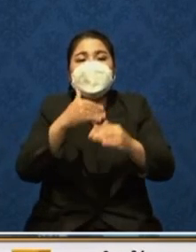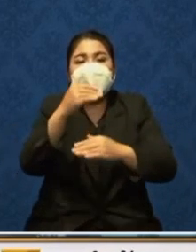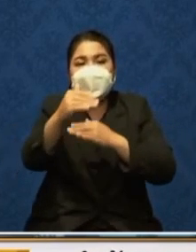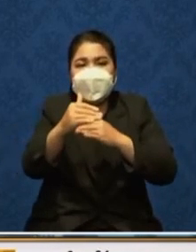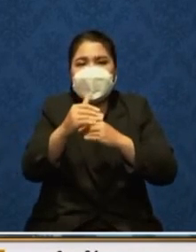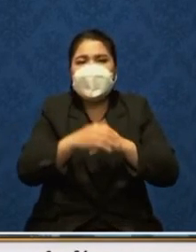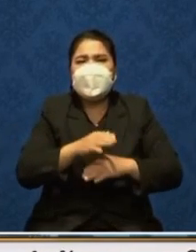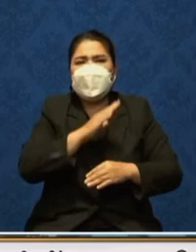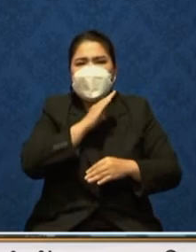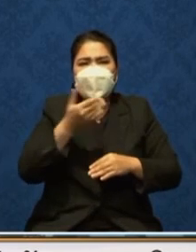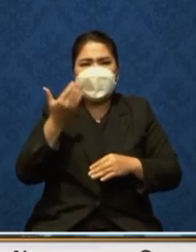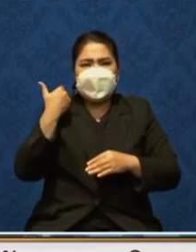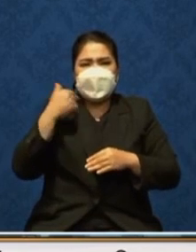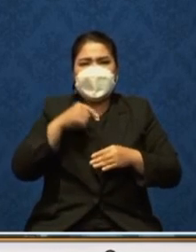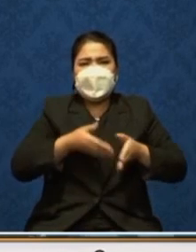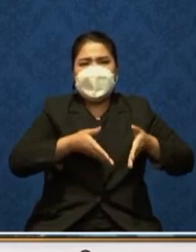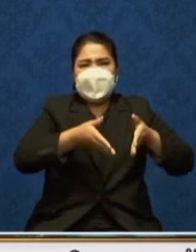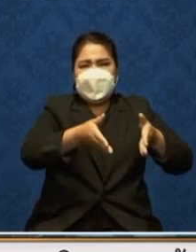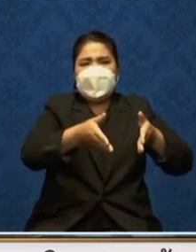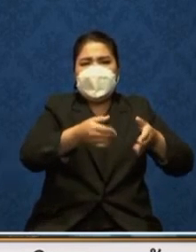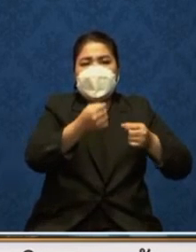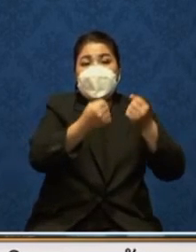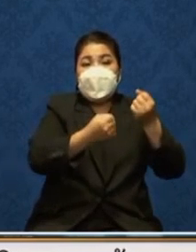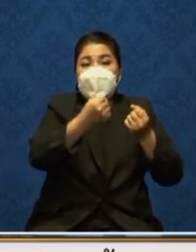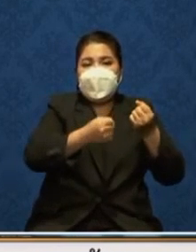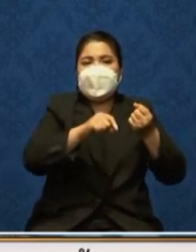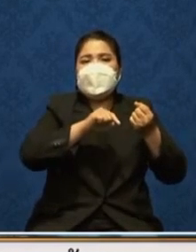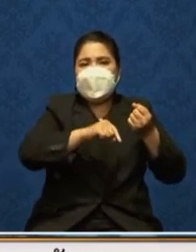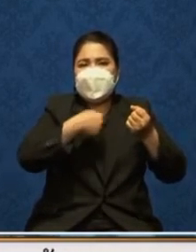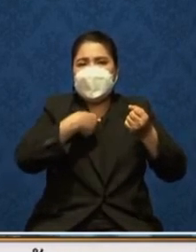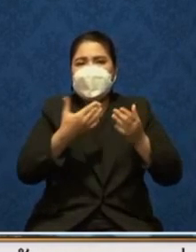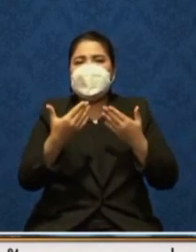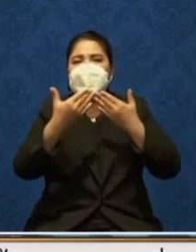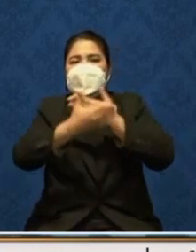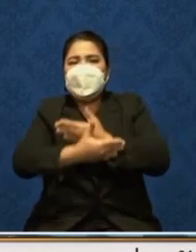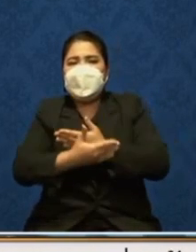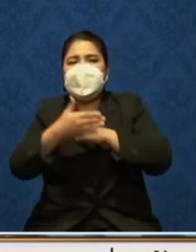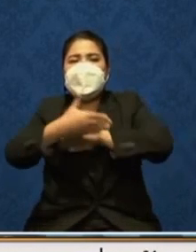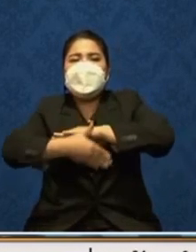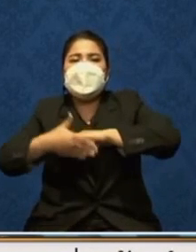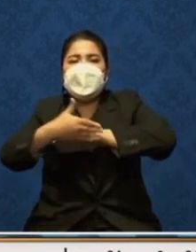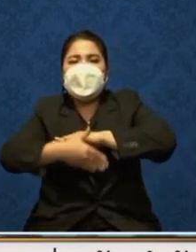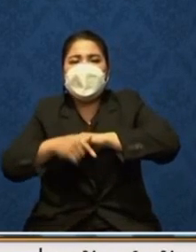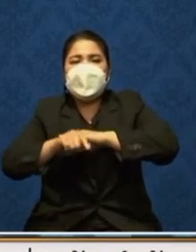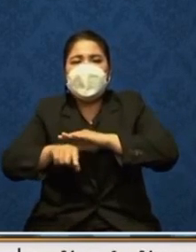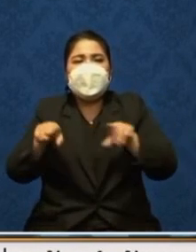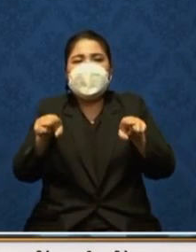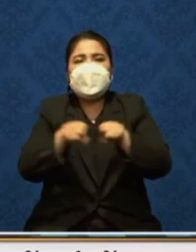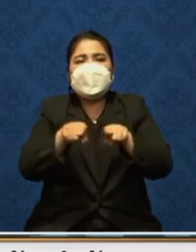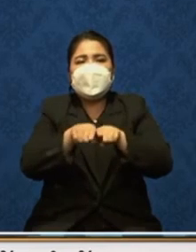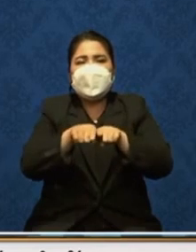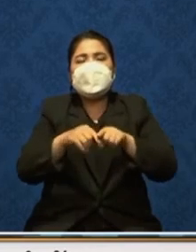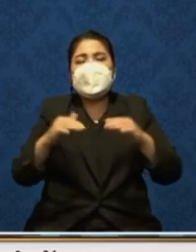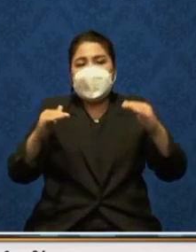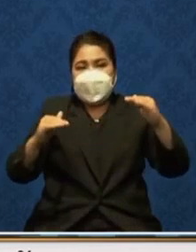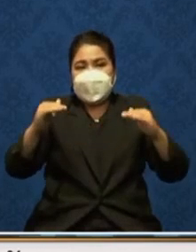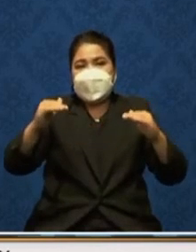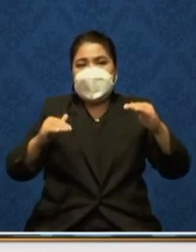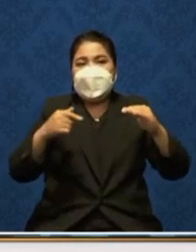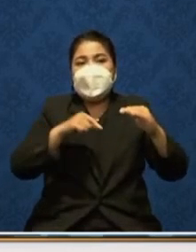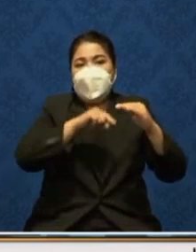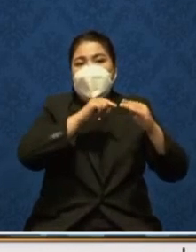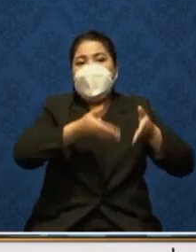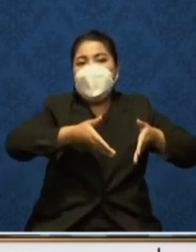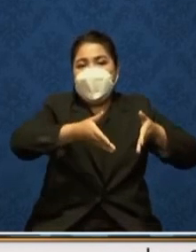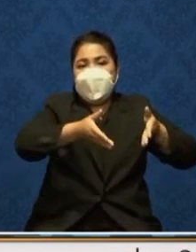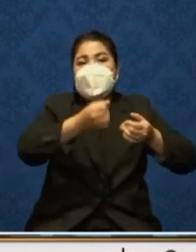ที่เดิมใช้ถนนก็จะ Takesota Einistเพรฉ้ำในสองถัง directed toatesคนส่นหนที่เคยใช้ถนน